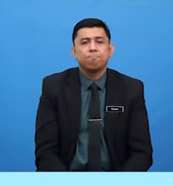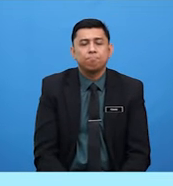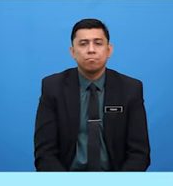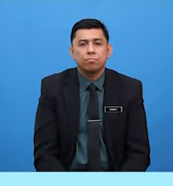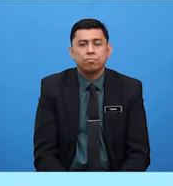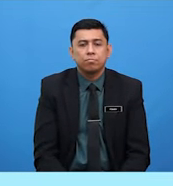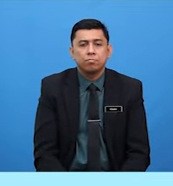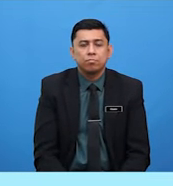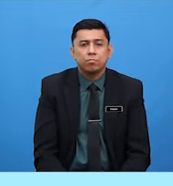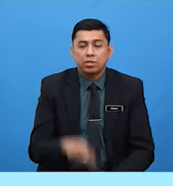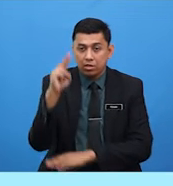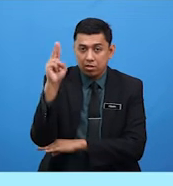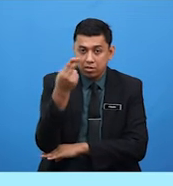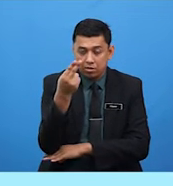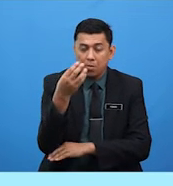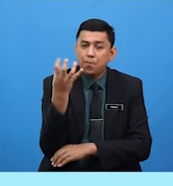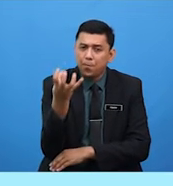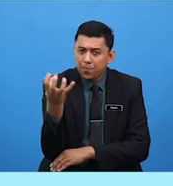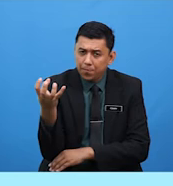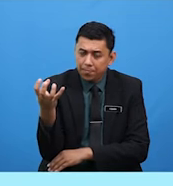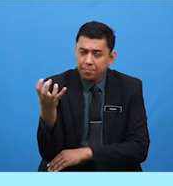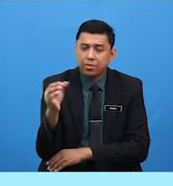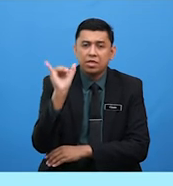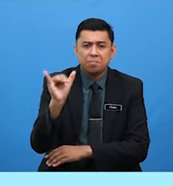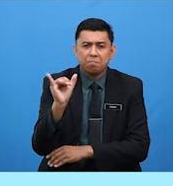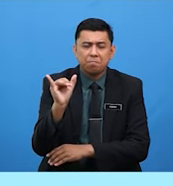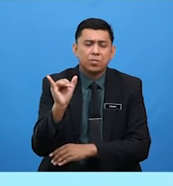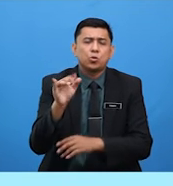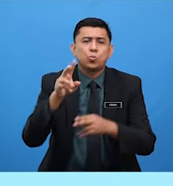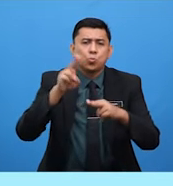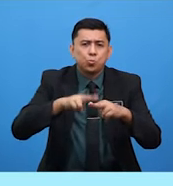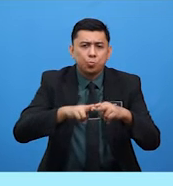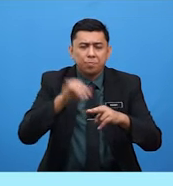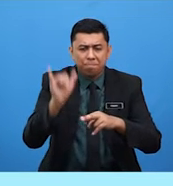Zarah-zarah pepejal hanya bergetar pada kedudukan yang tetap.